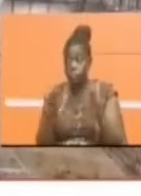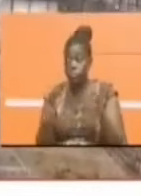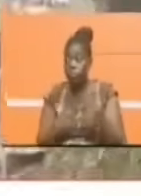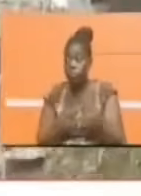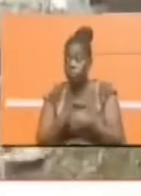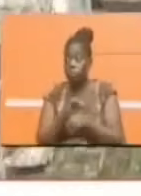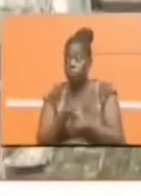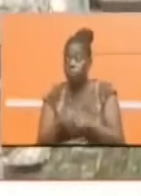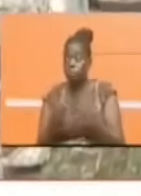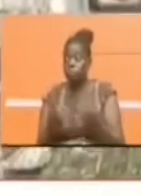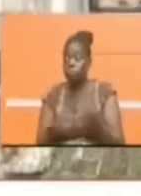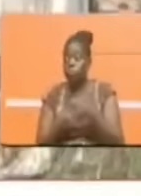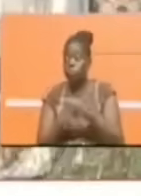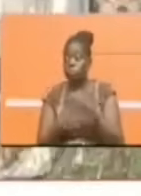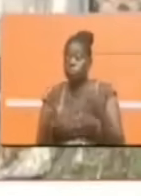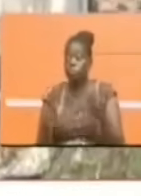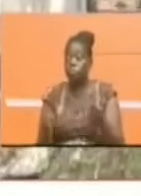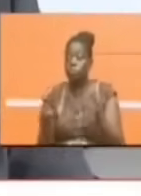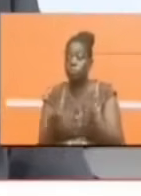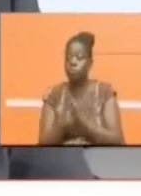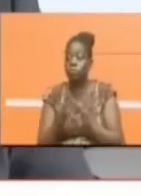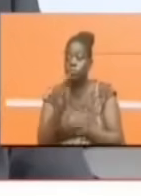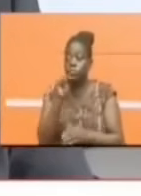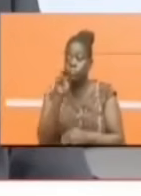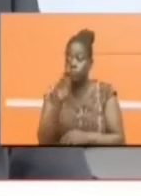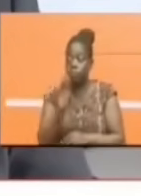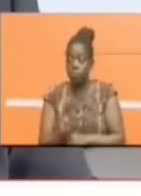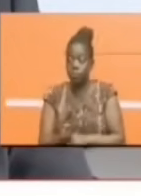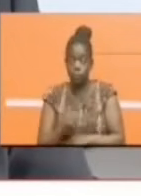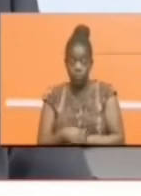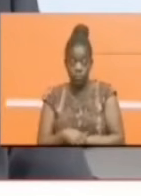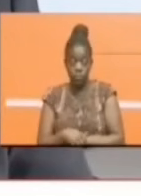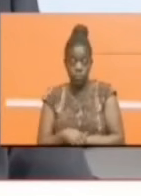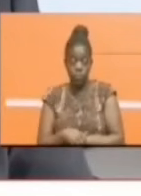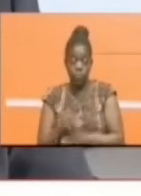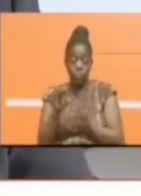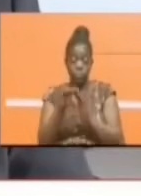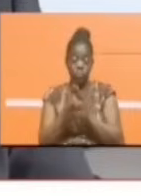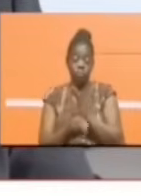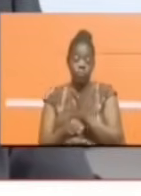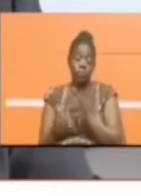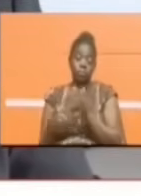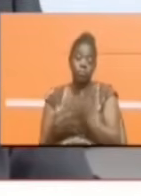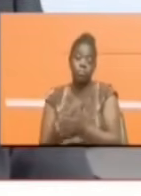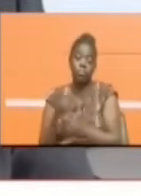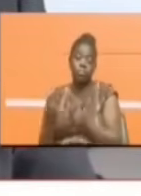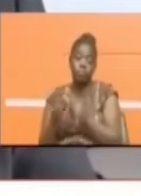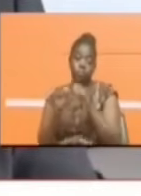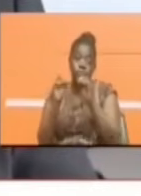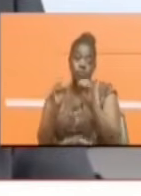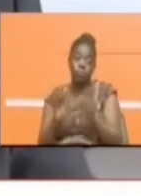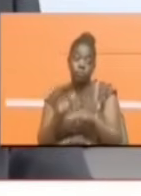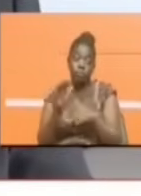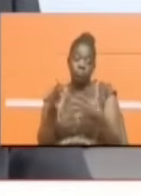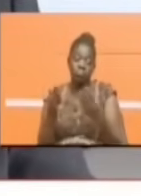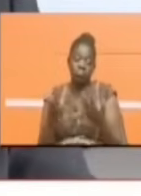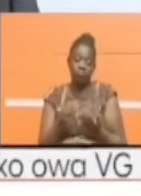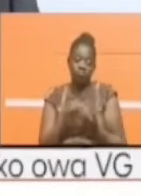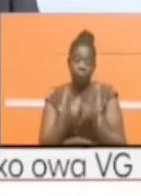zikolebwamu okusinza ku mateeka ga UNEB. Curriculum mpya ddala ate abasomesa abamu